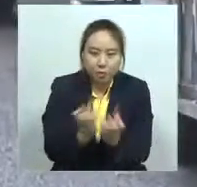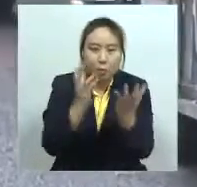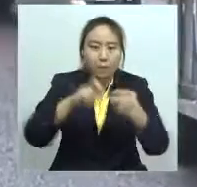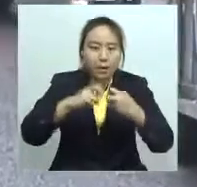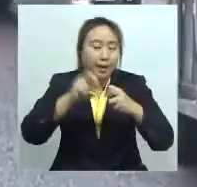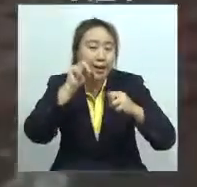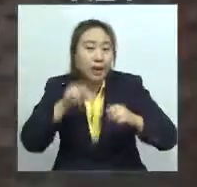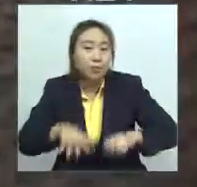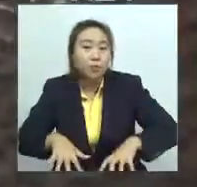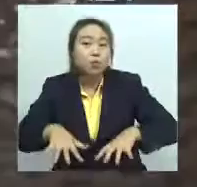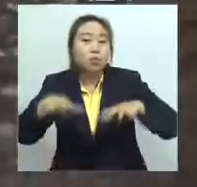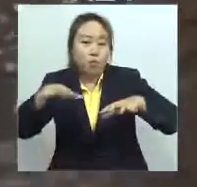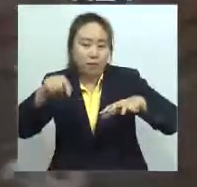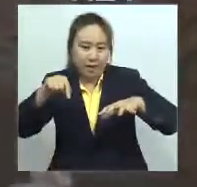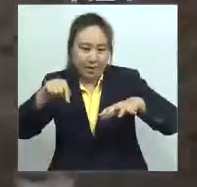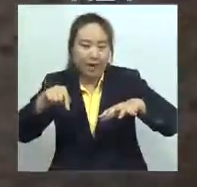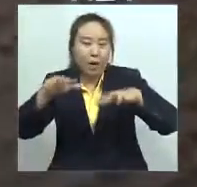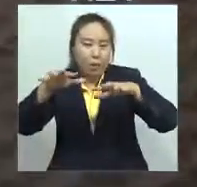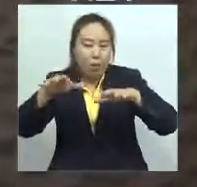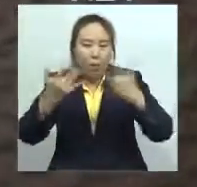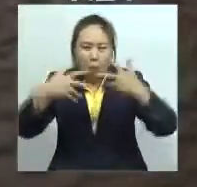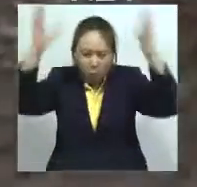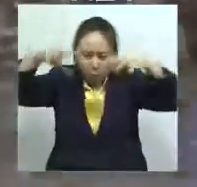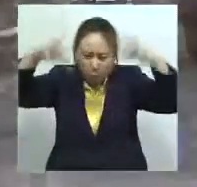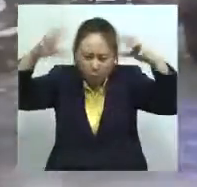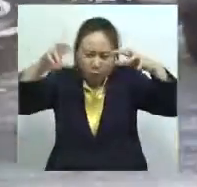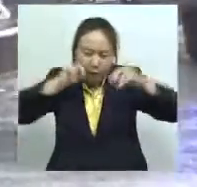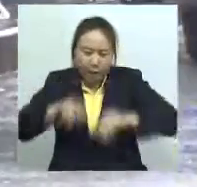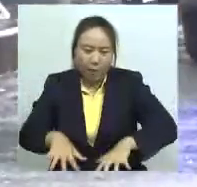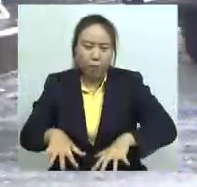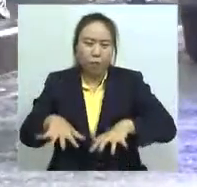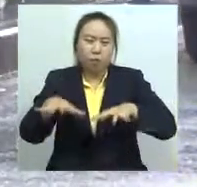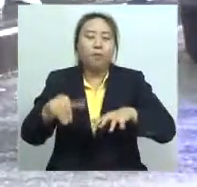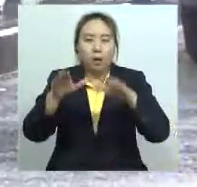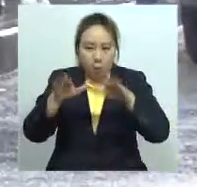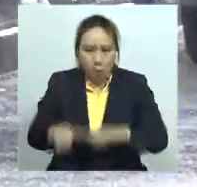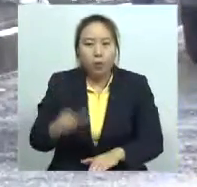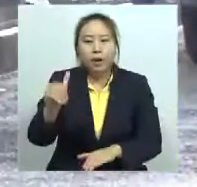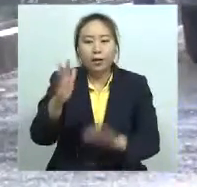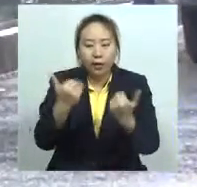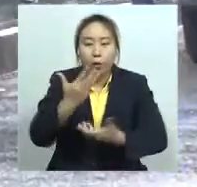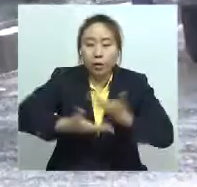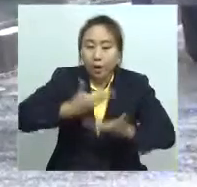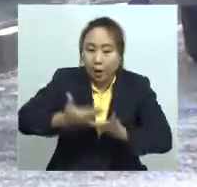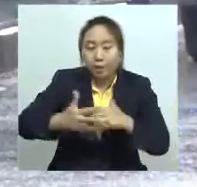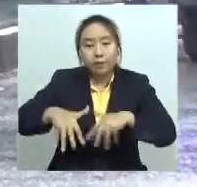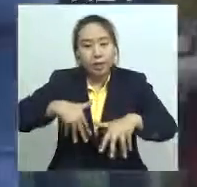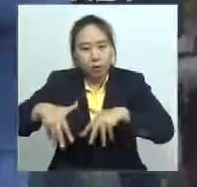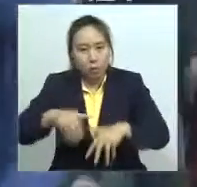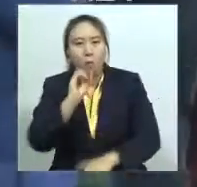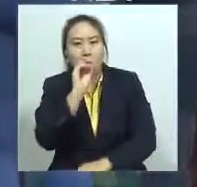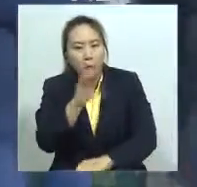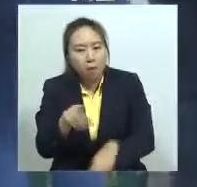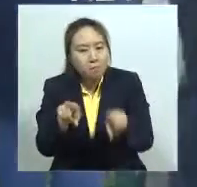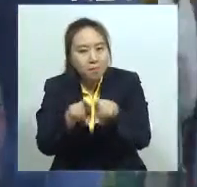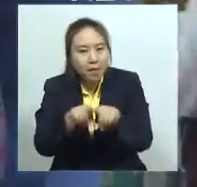ญหาน้ำท่วมขังและน้ำรอระบายเมื่อฝนตกหนักได้โดยบรรดาพ่อค้าแม่ค้ารวมถึงประชาชนในพื้นที่ต่างบอกว่า